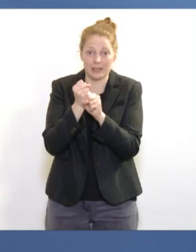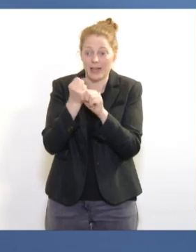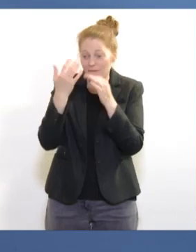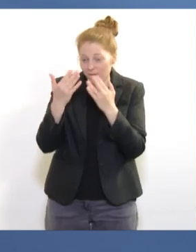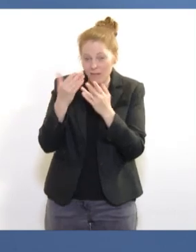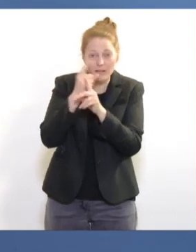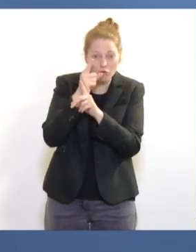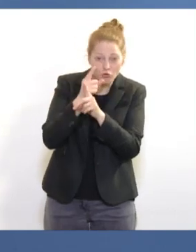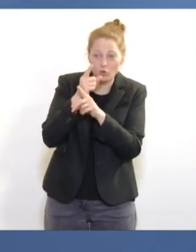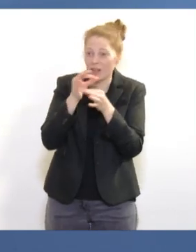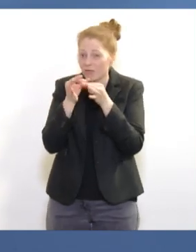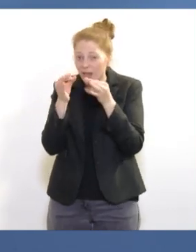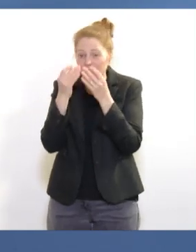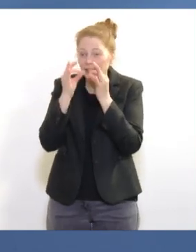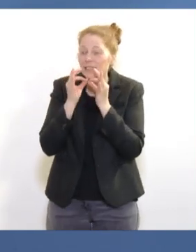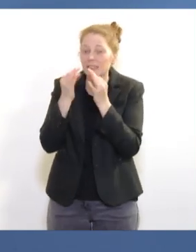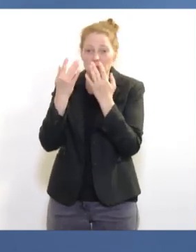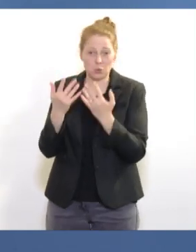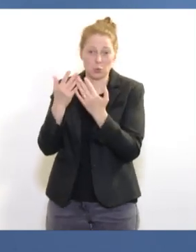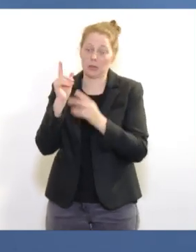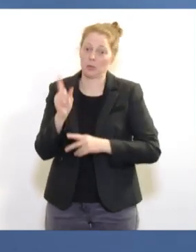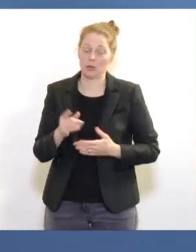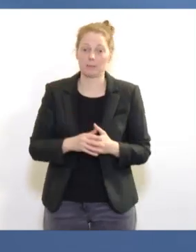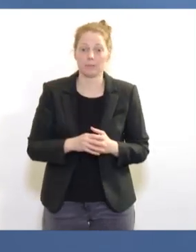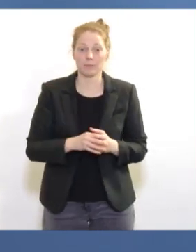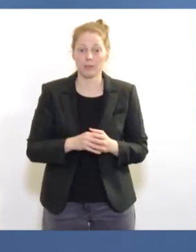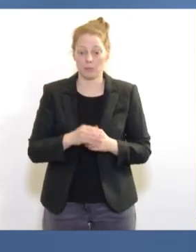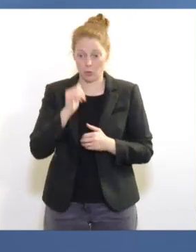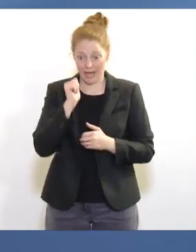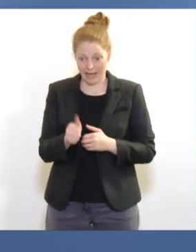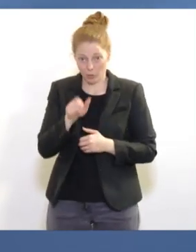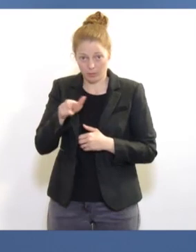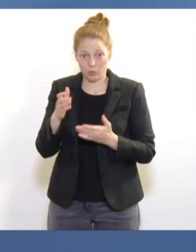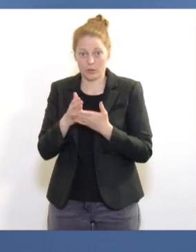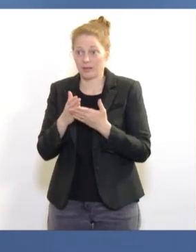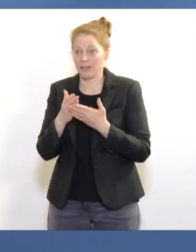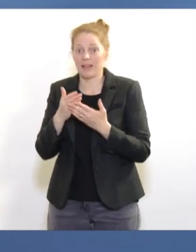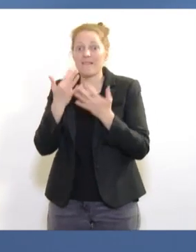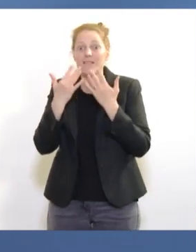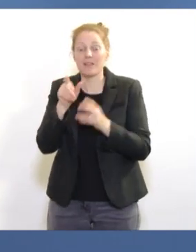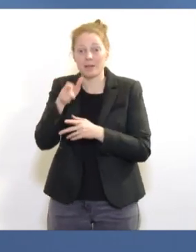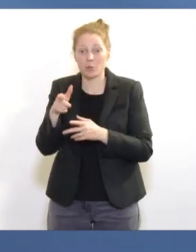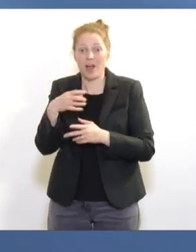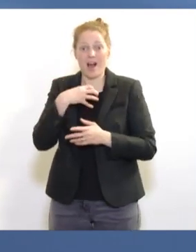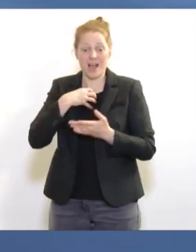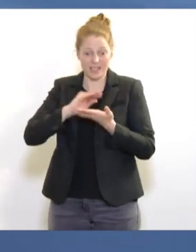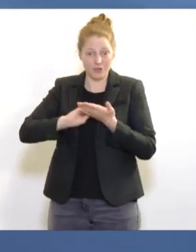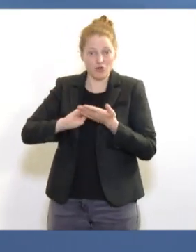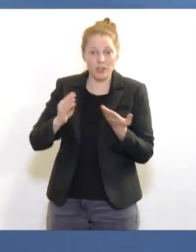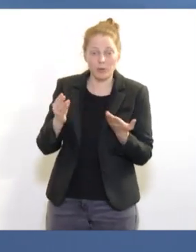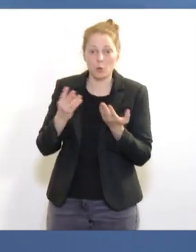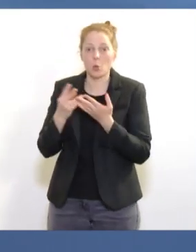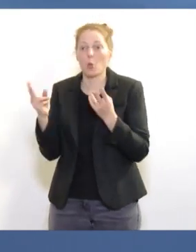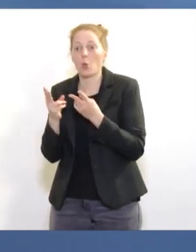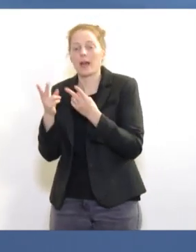verbracht? Wie viele von den 100 Leuten, die am Chômage partiell sind, wären eventuell am Krankenschein? wie viel Hunde eventuell von einem